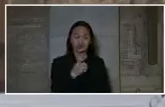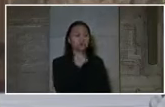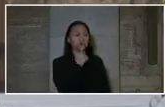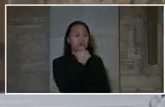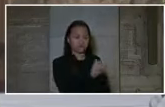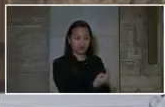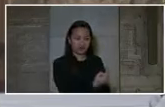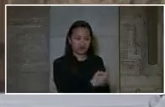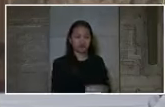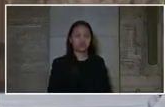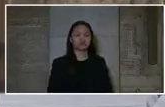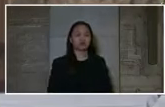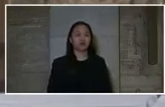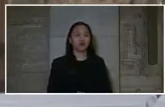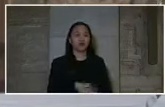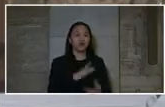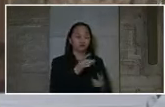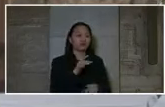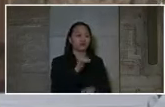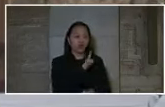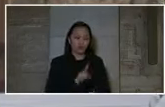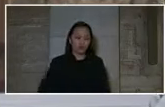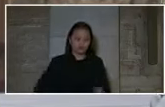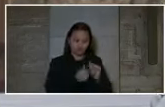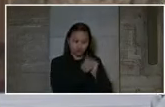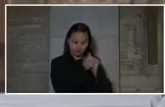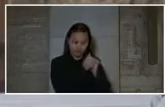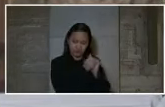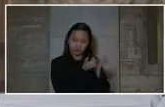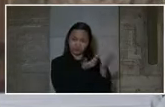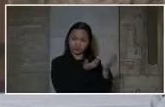niya. Suma sa iyo ang Panginoon.